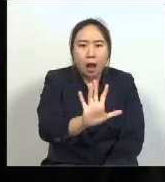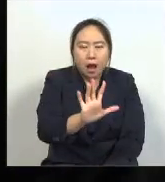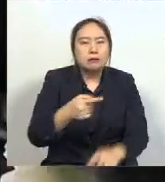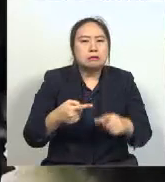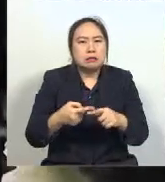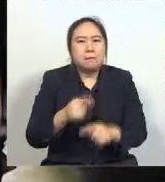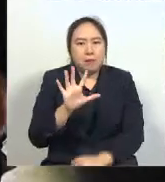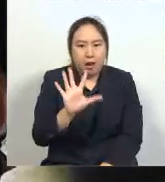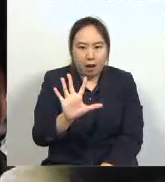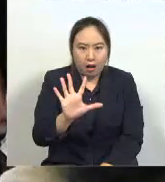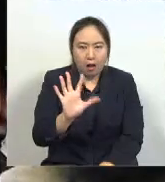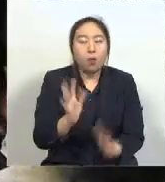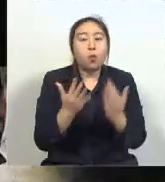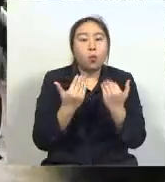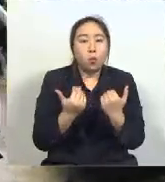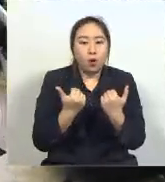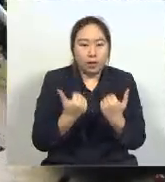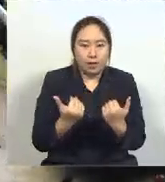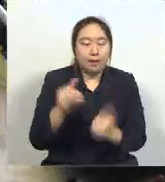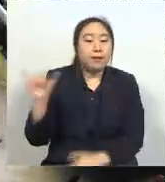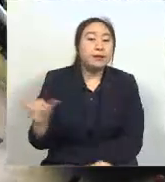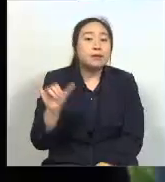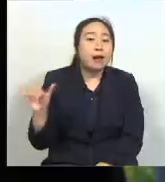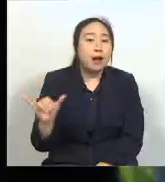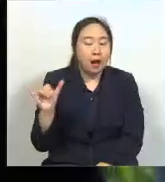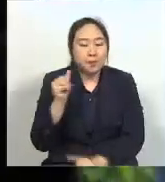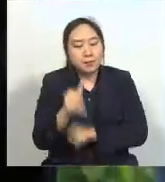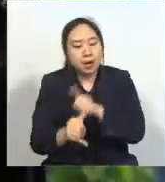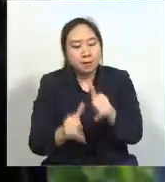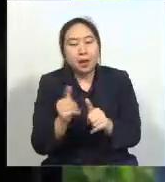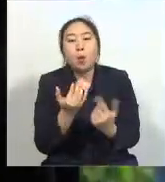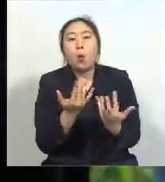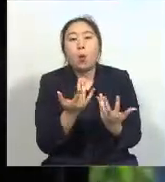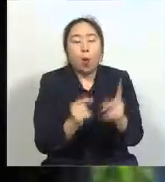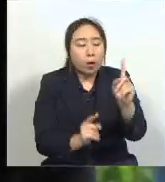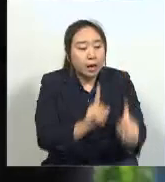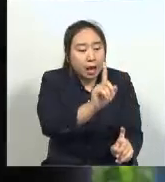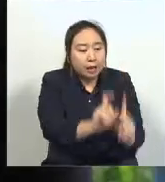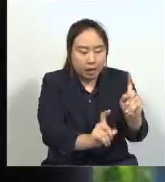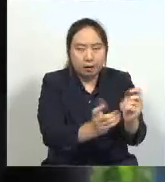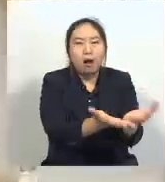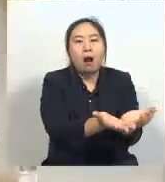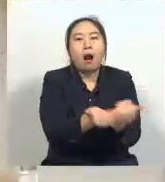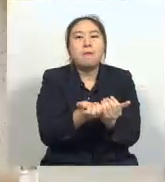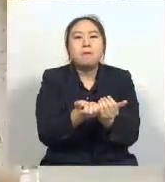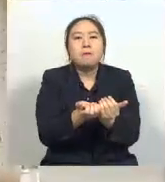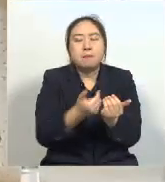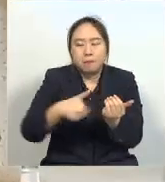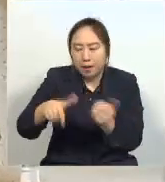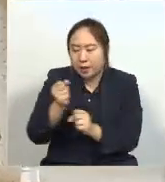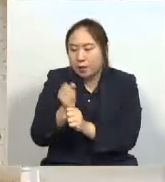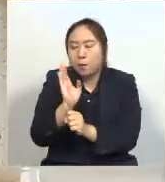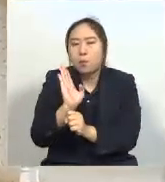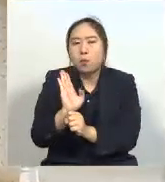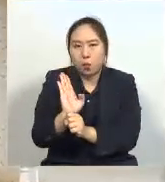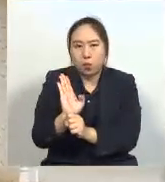จ็บอีก5คนวันนี้ค่ะในส่วนของญาติได้ไปรอรับศพญาติพี่น้องของตัวเองนะคะเพื่อที่จะนำไปประก